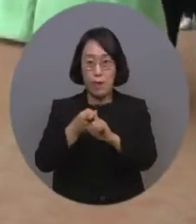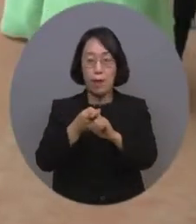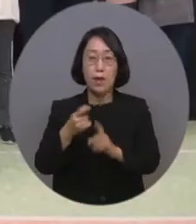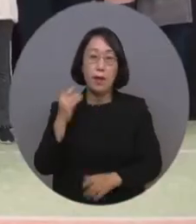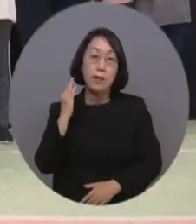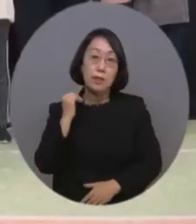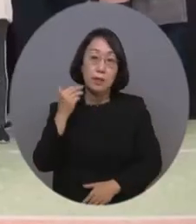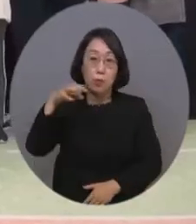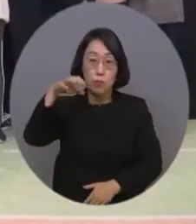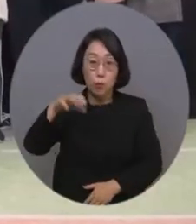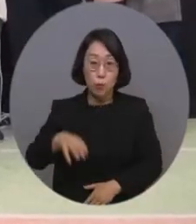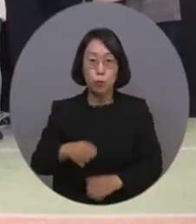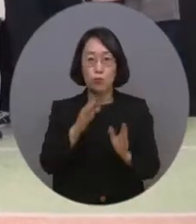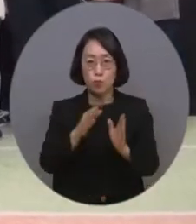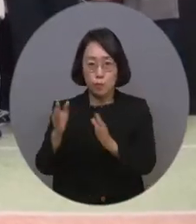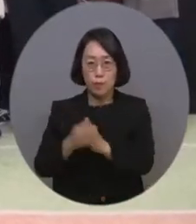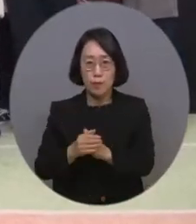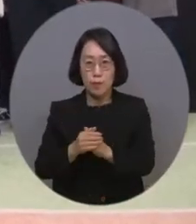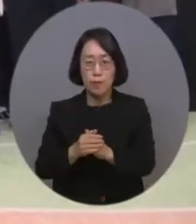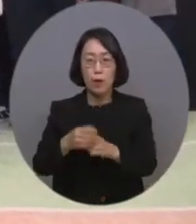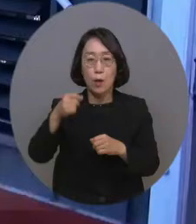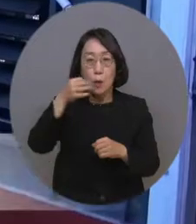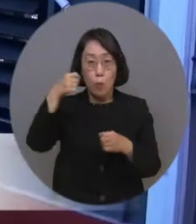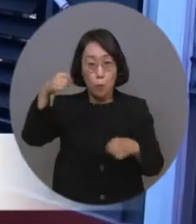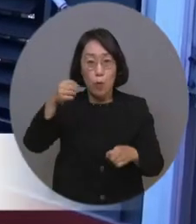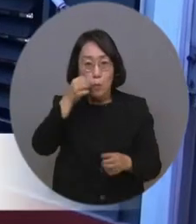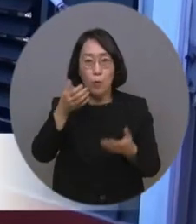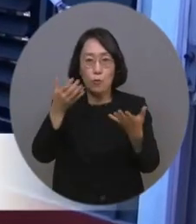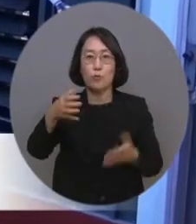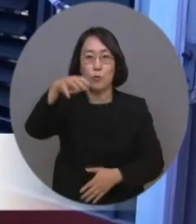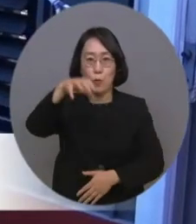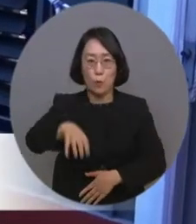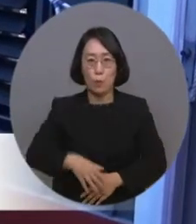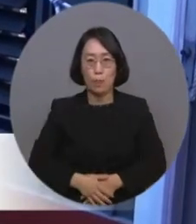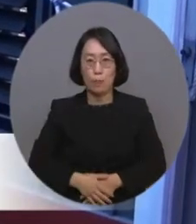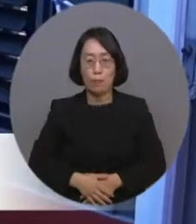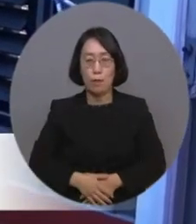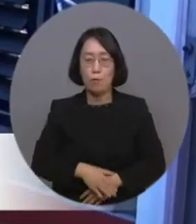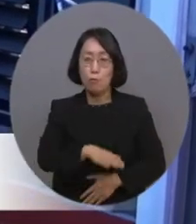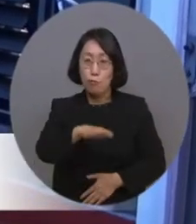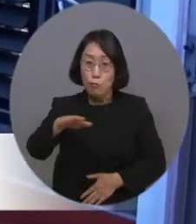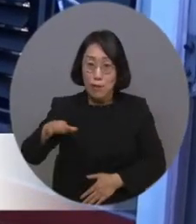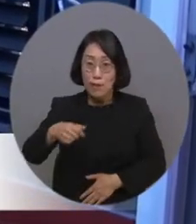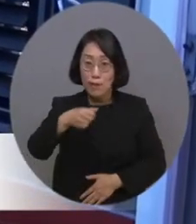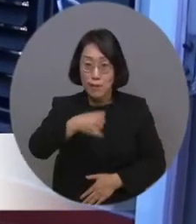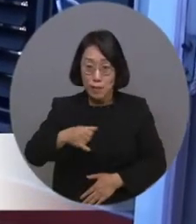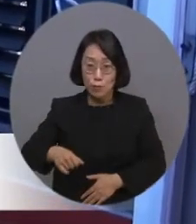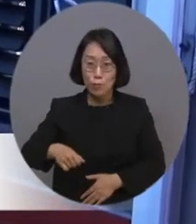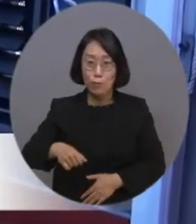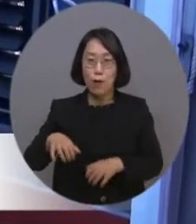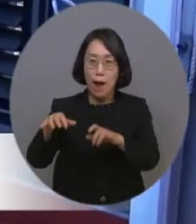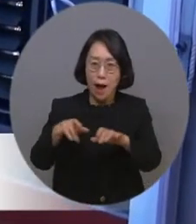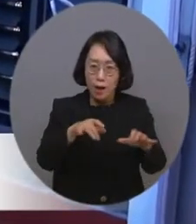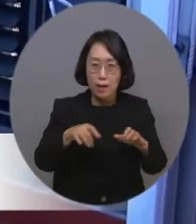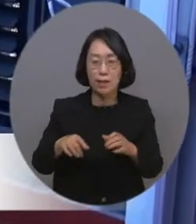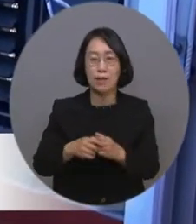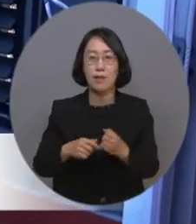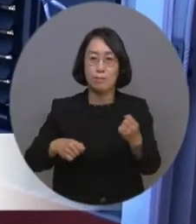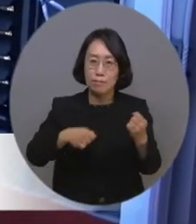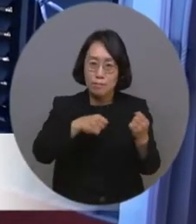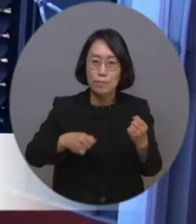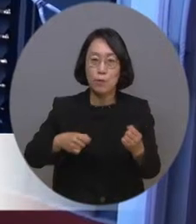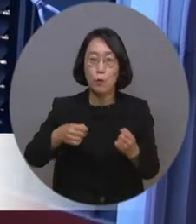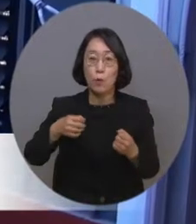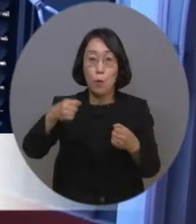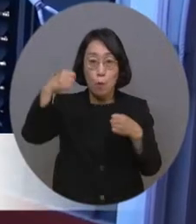처음으로 주최하는 발달장애인 공연이 진행되었습니다. 우리 아이들도 악기를 할 수 있고 공연을 할 수 있는 그런